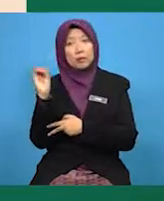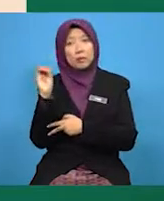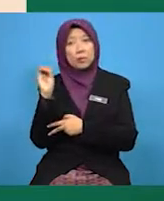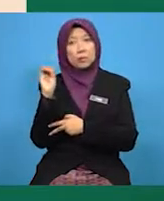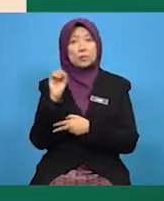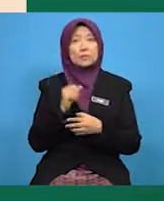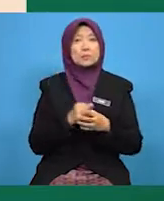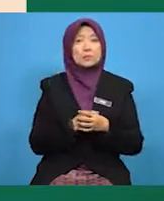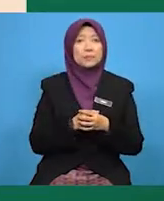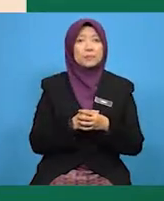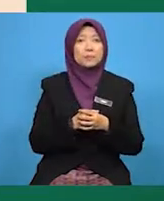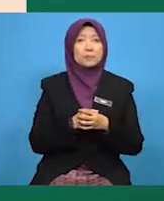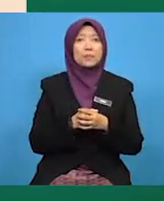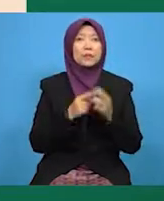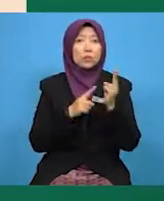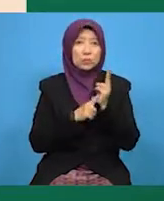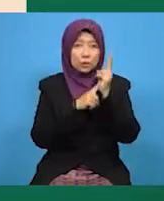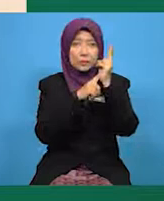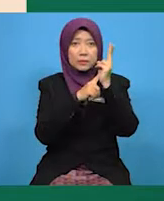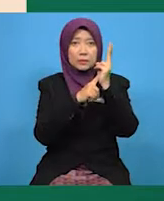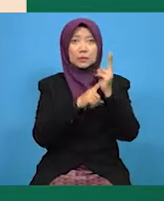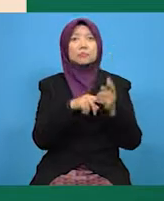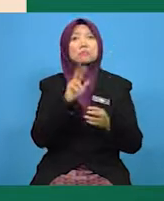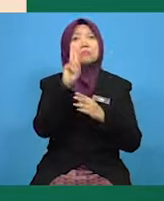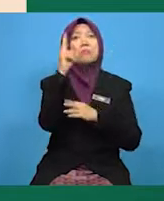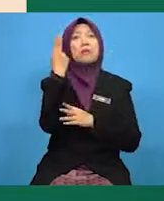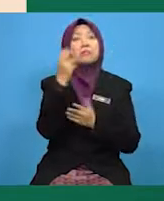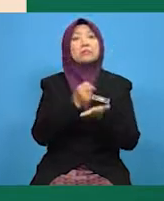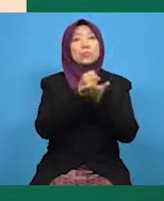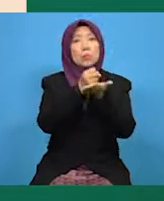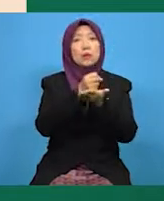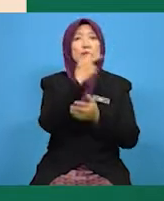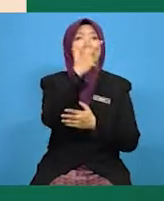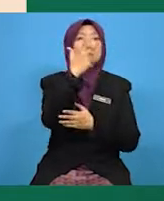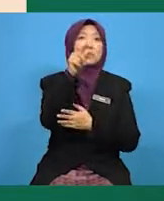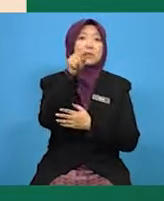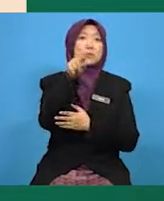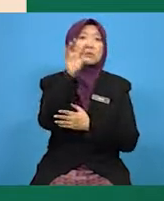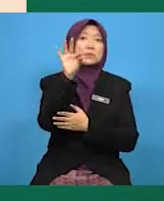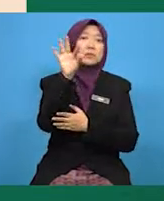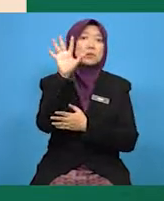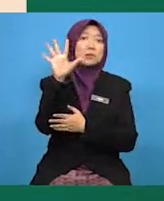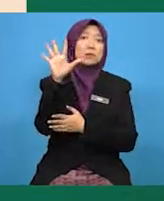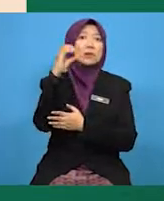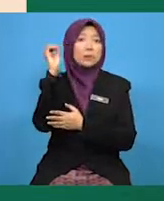25.58%. Manakala sektor utama hanya menyumbang sebanyak